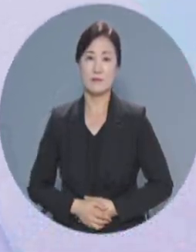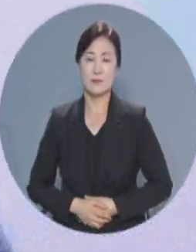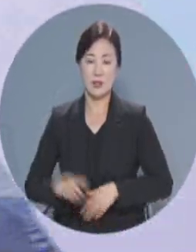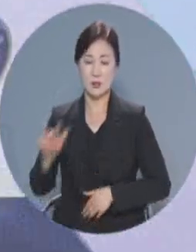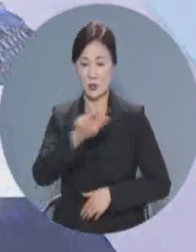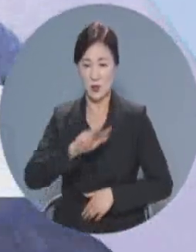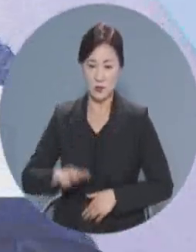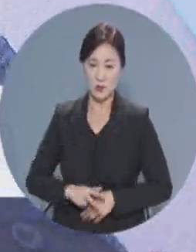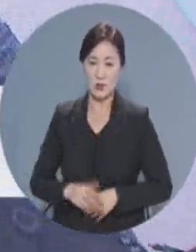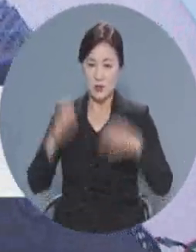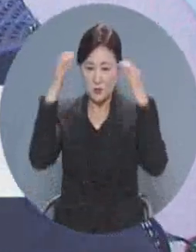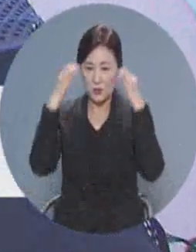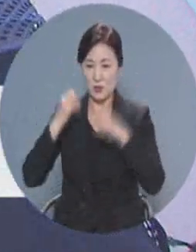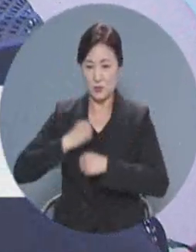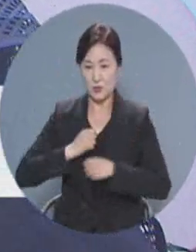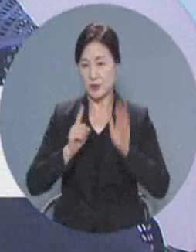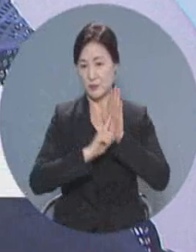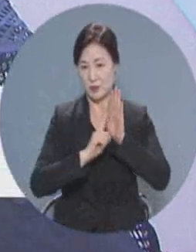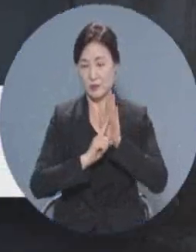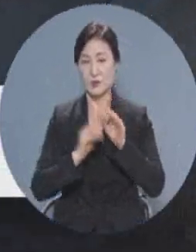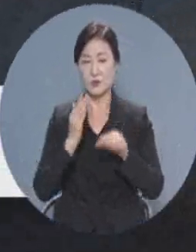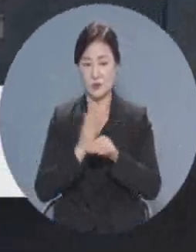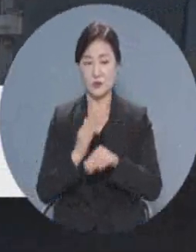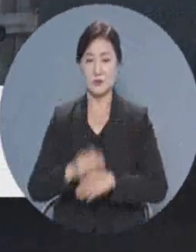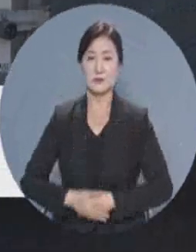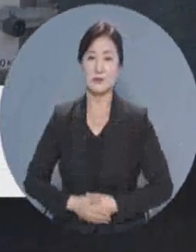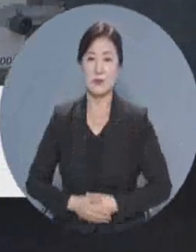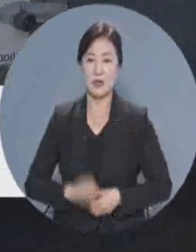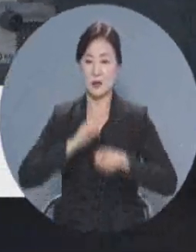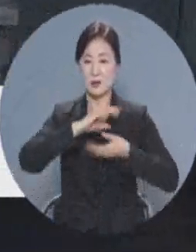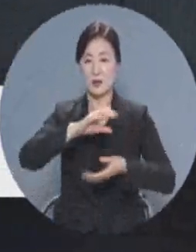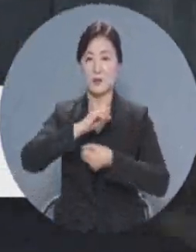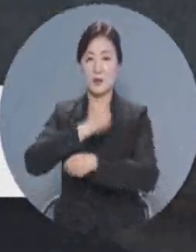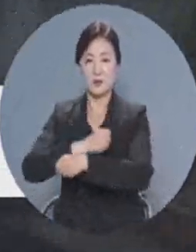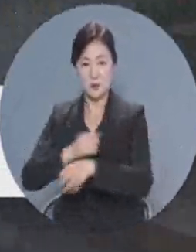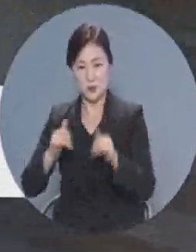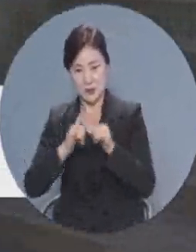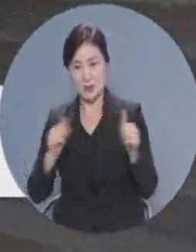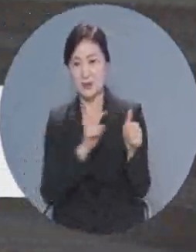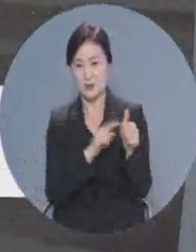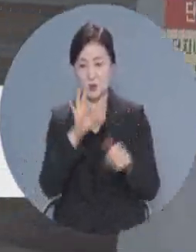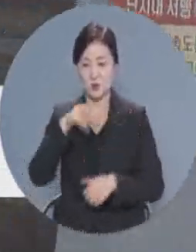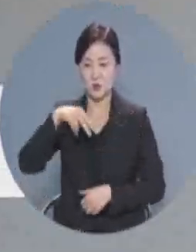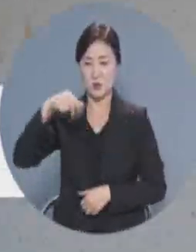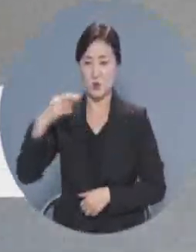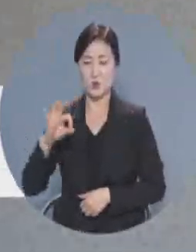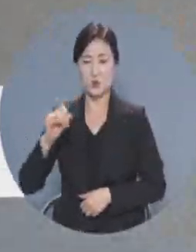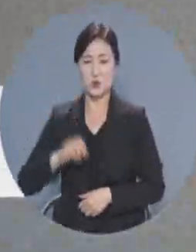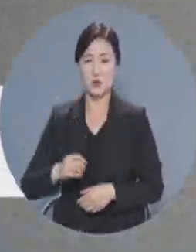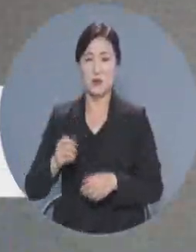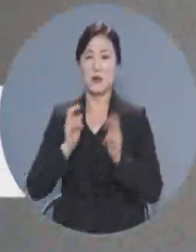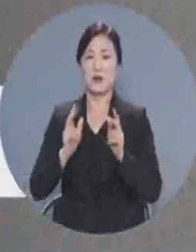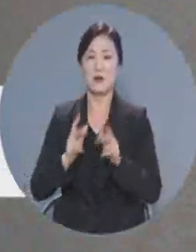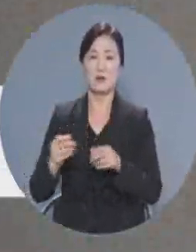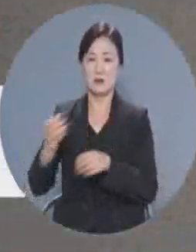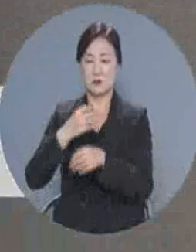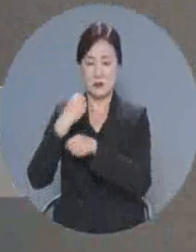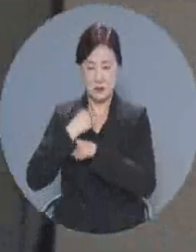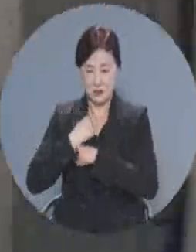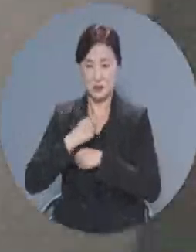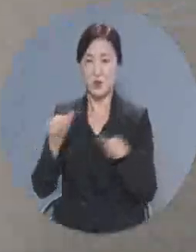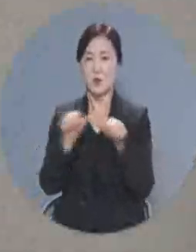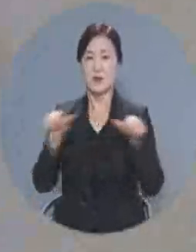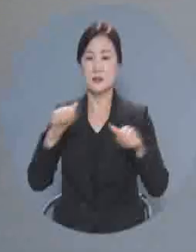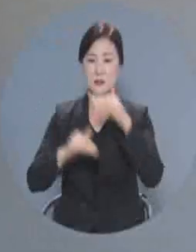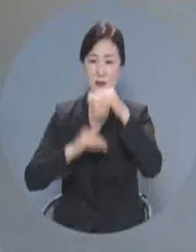전국에 폭염특보가 내린 무더운 한낮. 택배기사 육동주 씨가 에어컨을 등에 지고 5층 아파트 계단을